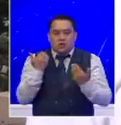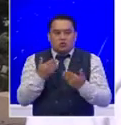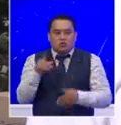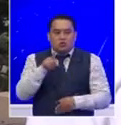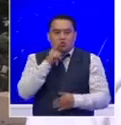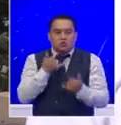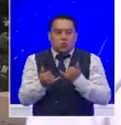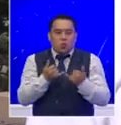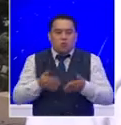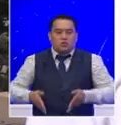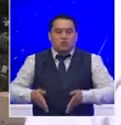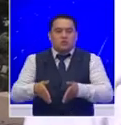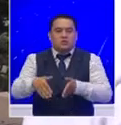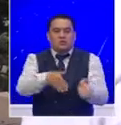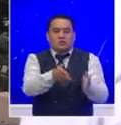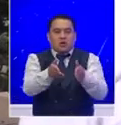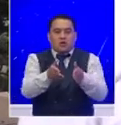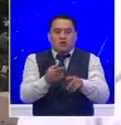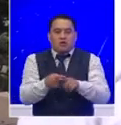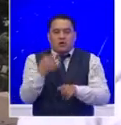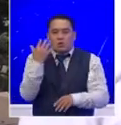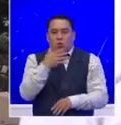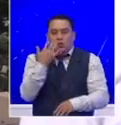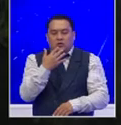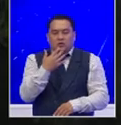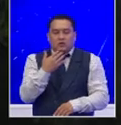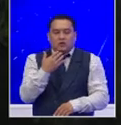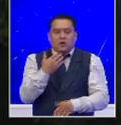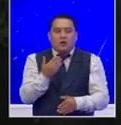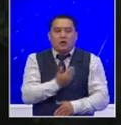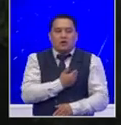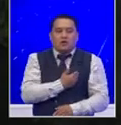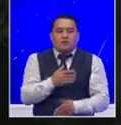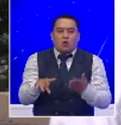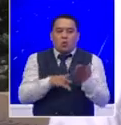желтых дорожек, которые должны служить ориентиром для незрячего человека. И хотелось бы,